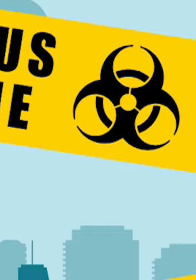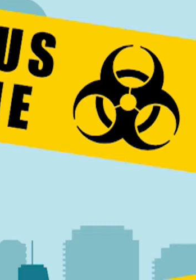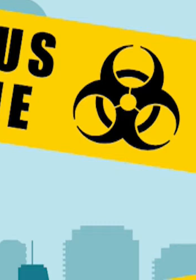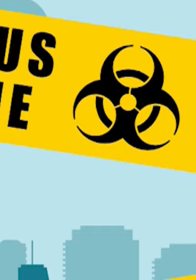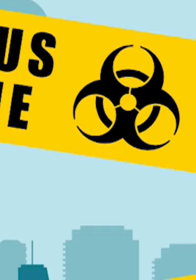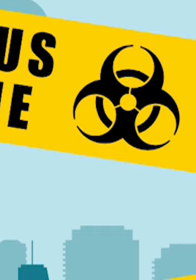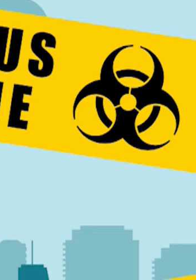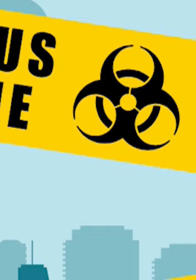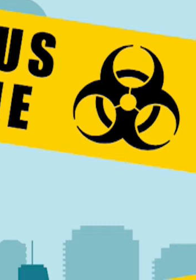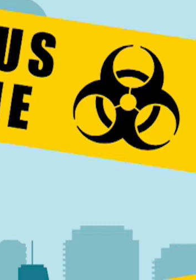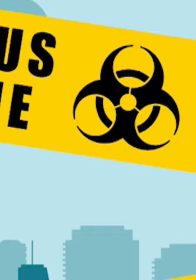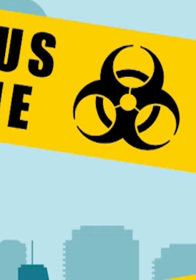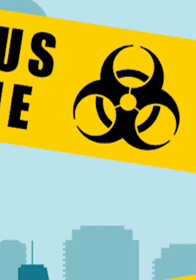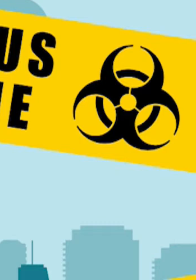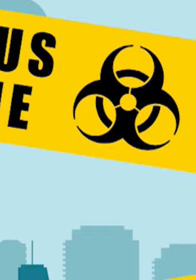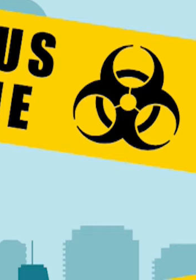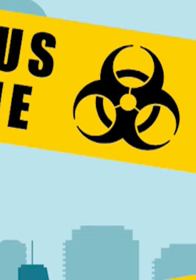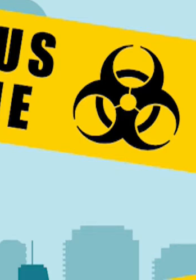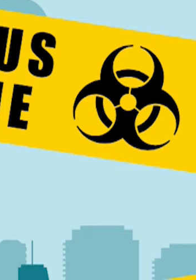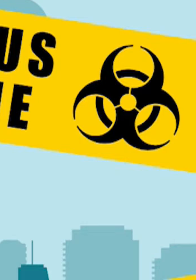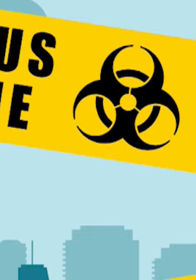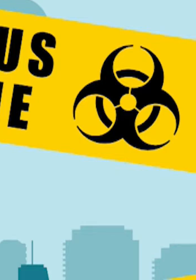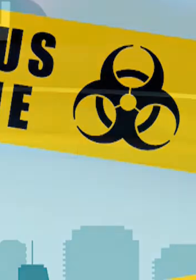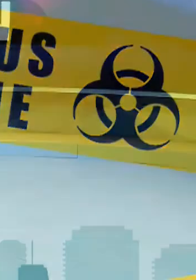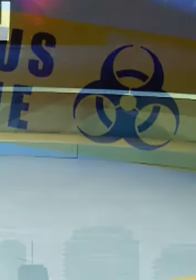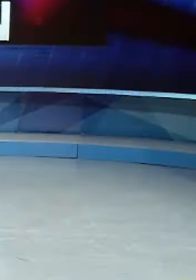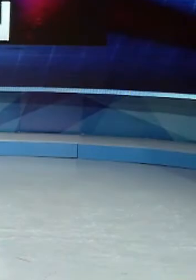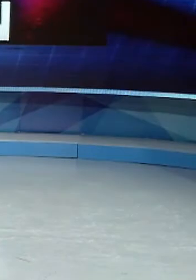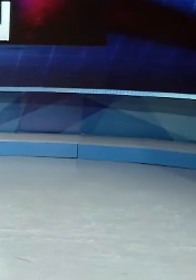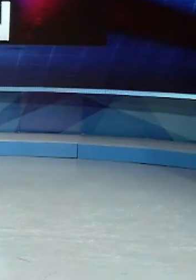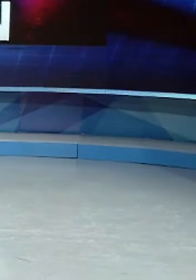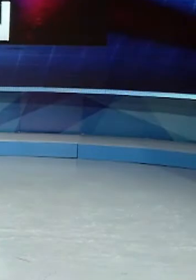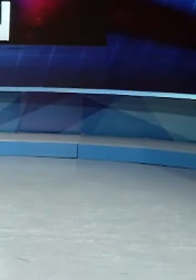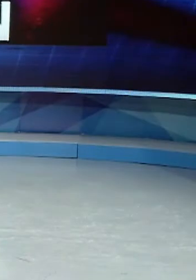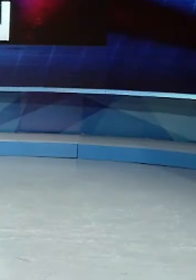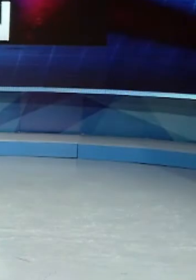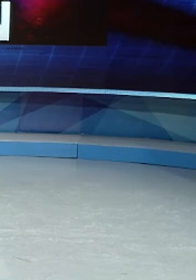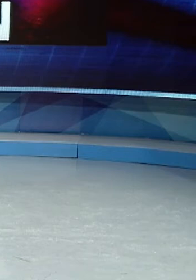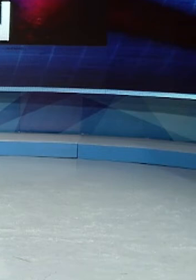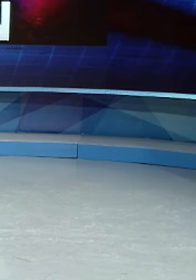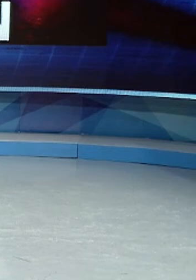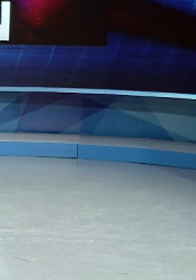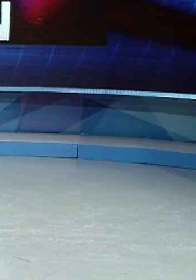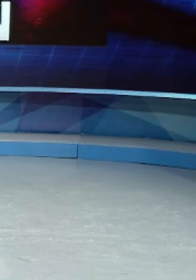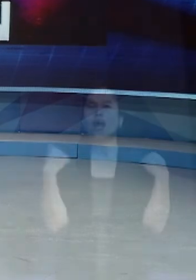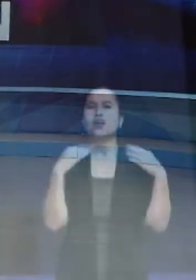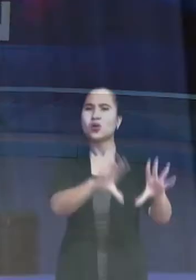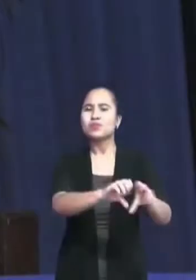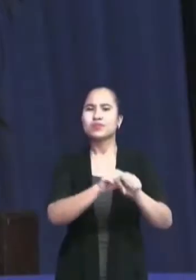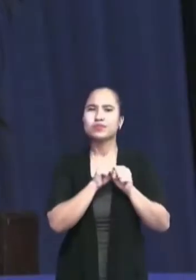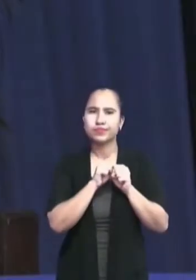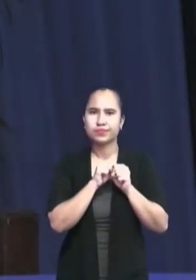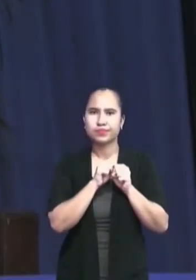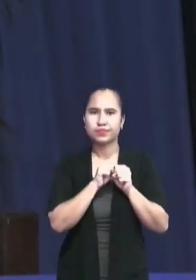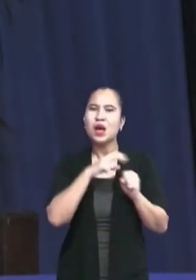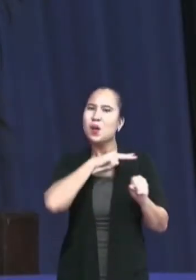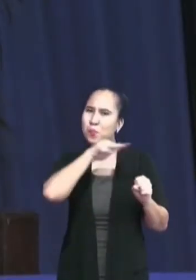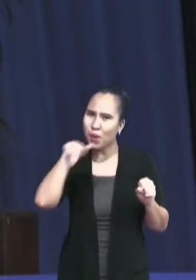maatregelen. De medische zending levert volgens Jinti ook een goede bijdrage aan het geheel. Maar wij